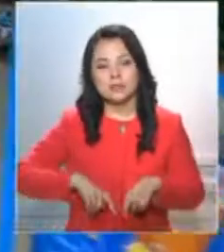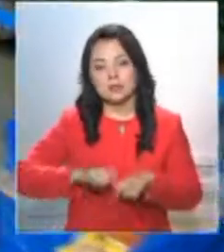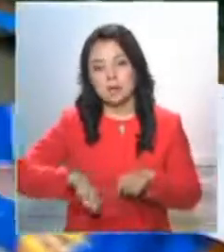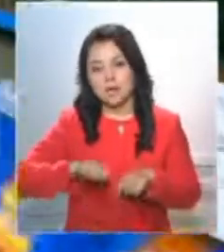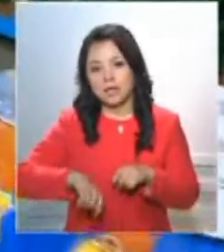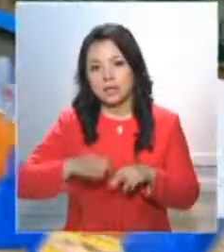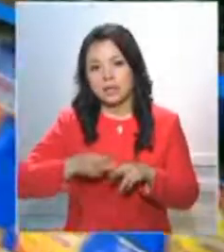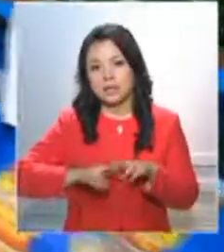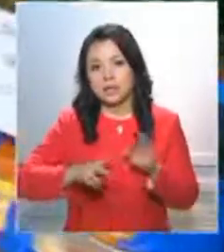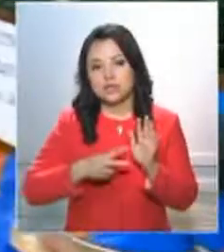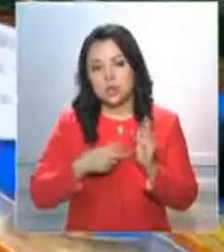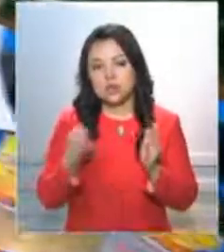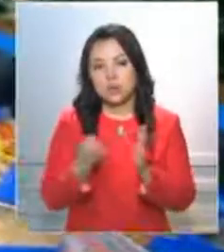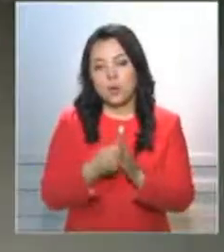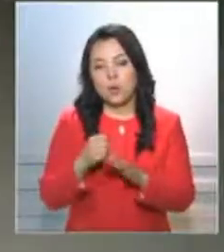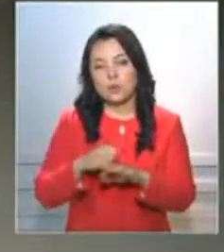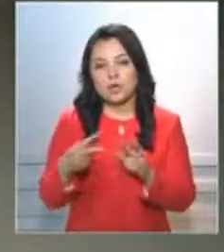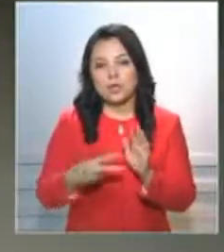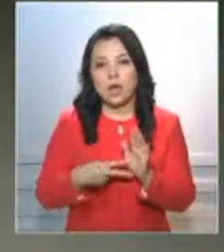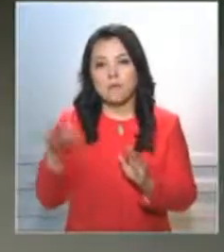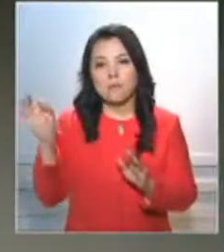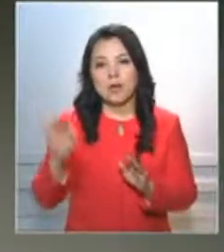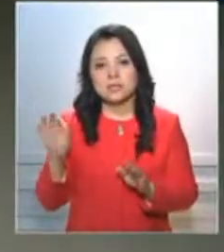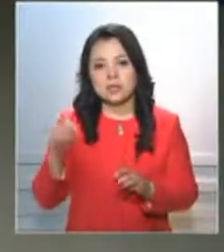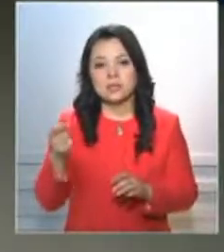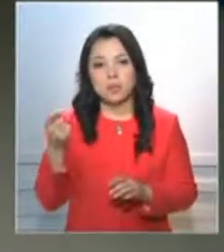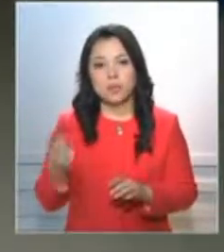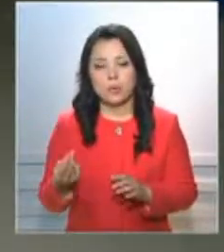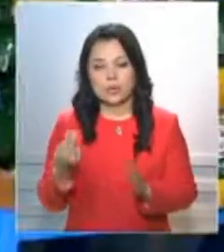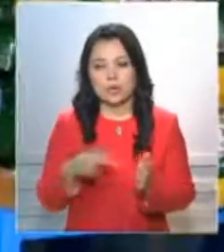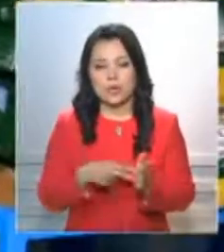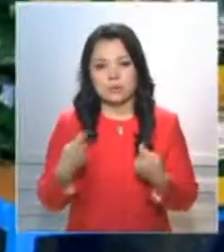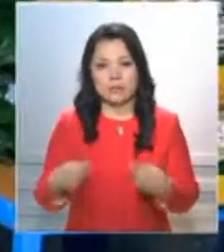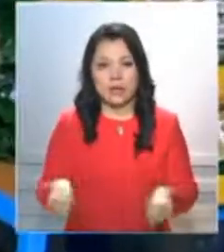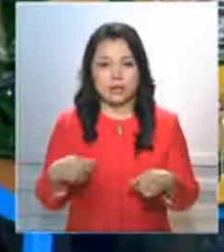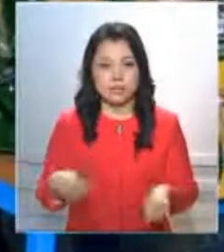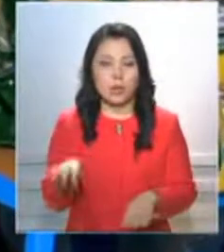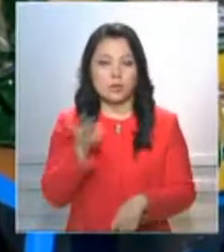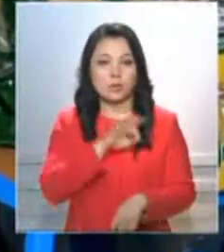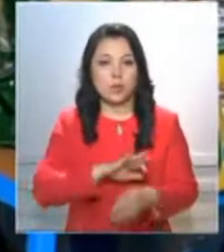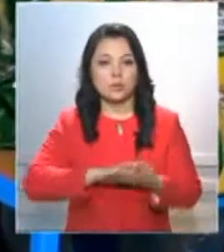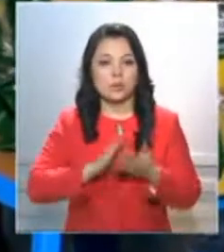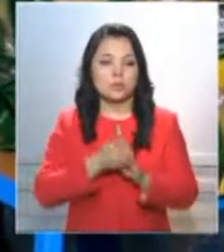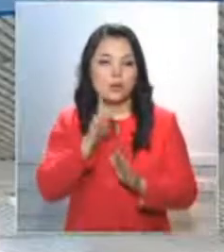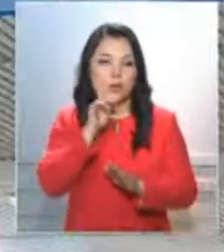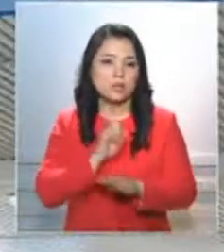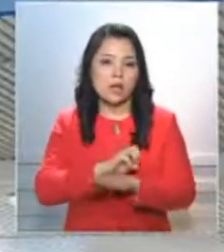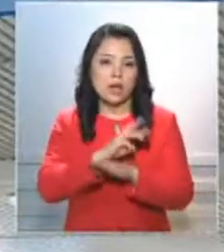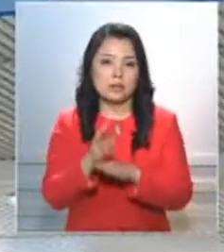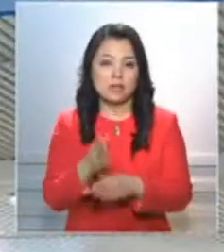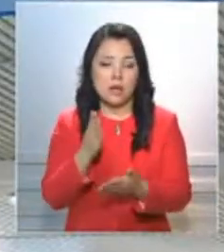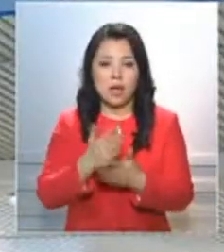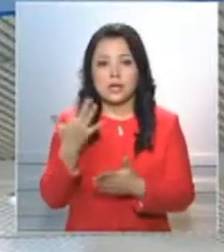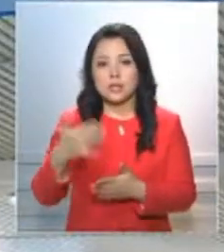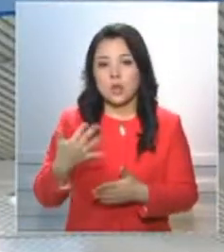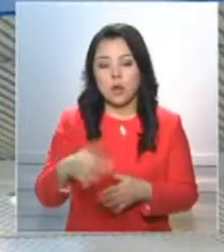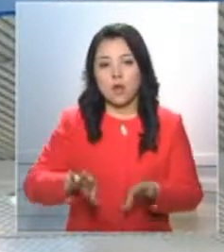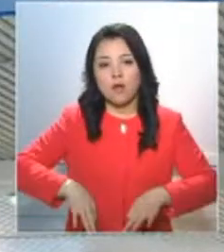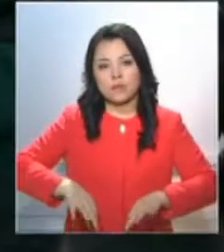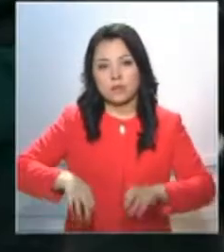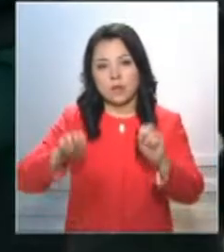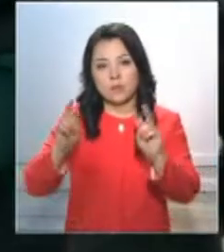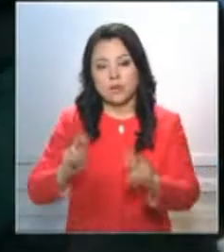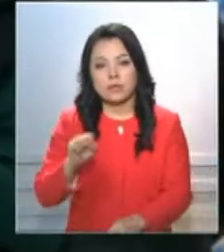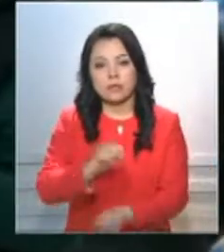азық-түлікті 7%-дан 17%-ға дейін төмен бағада сатады. Тұтынушыларға барлық жағдай жасалған, ғимараттың жанында 50 автокөлікке